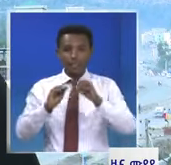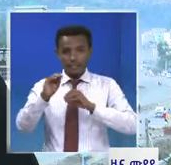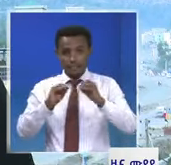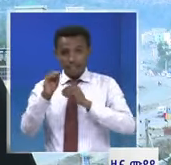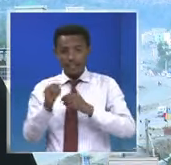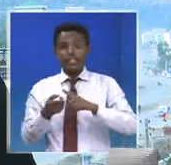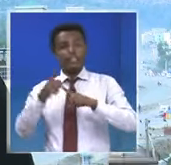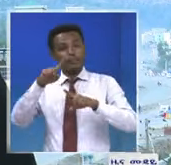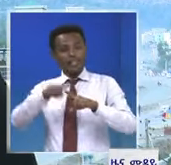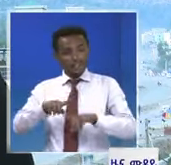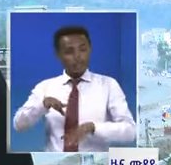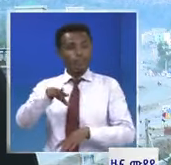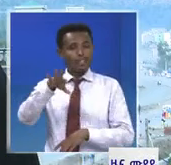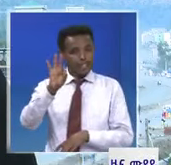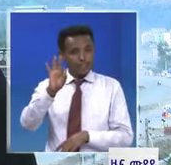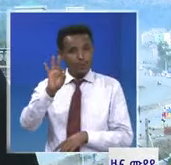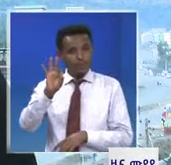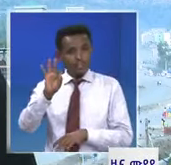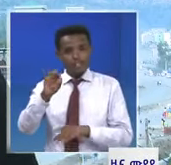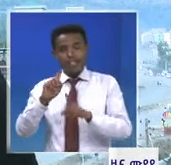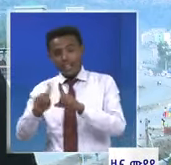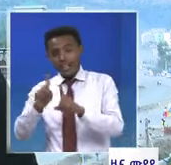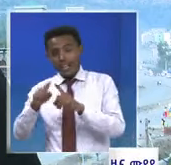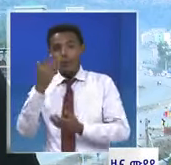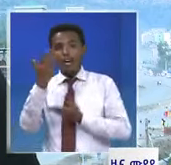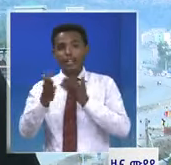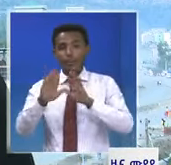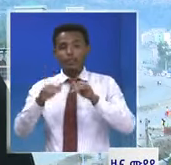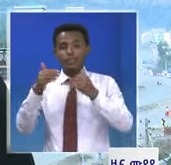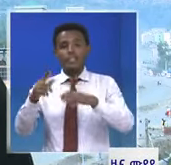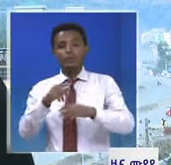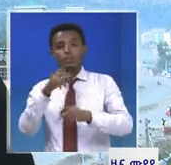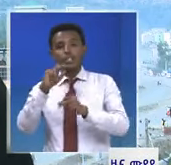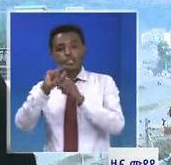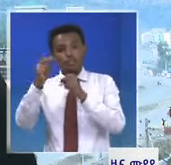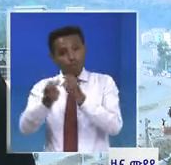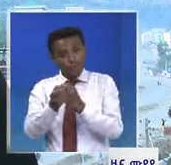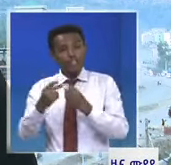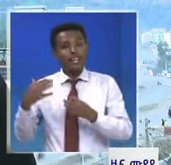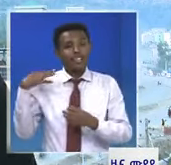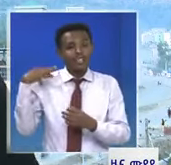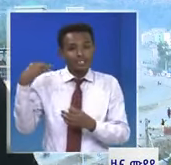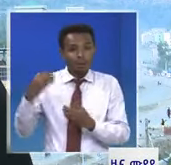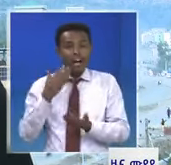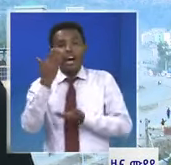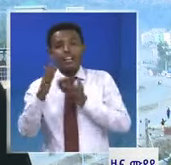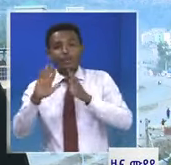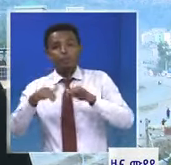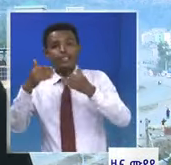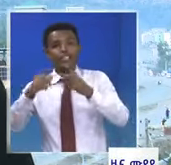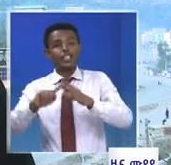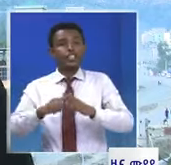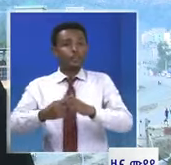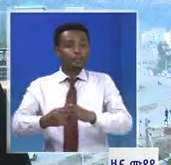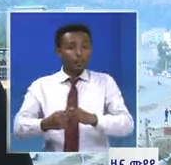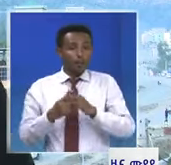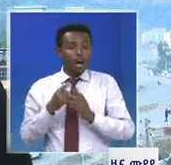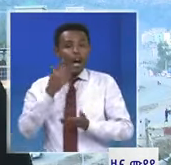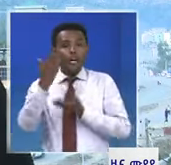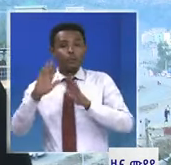ነው የሚገኘው የተለያዩ አገልግሎት የሚሰጡ ድርጅቶችና ግለሰቦችም እንግዲህ አገልግሎት መስጠት እየጀመሩ ነው